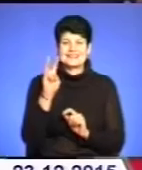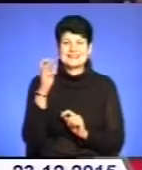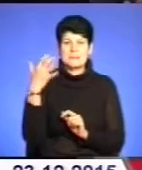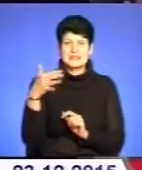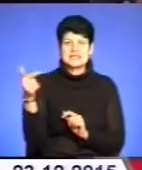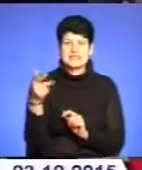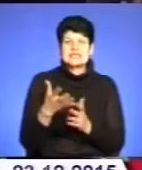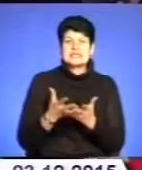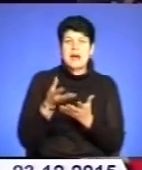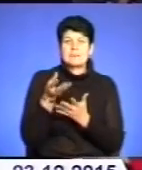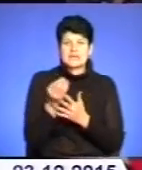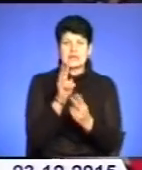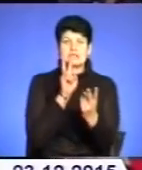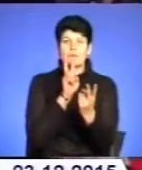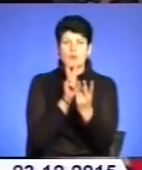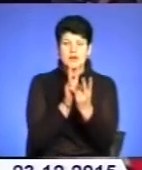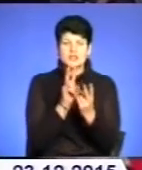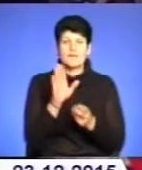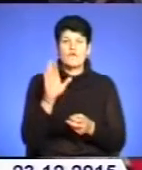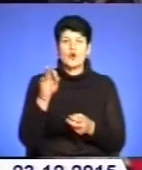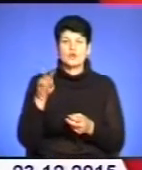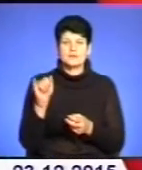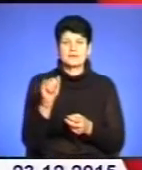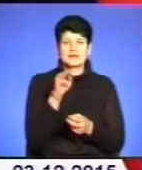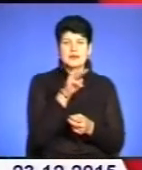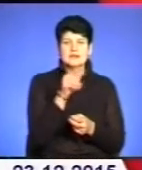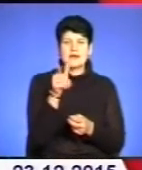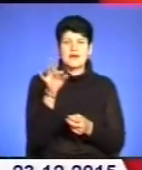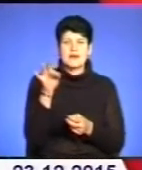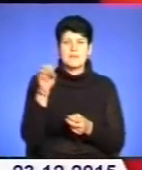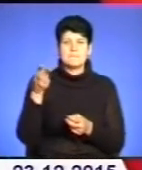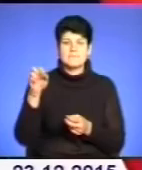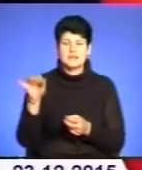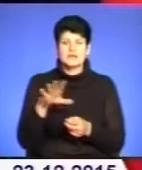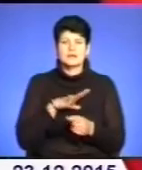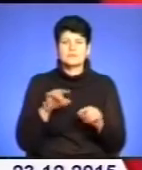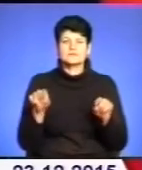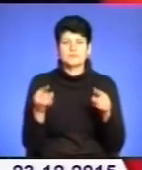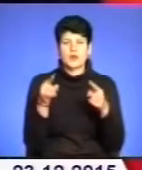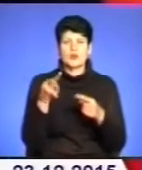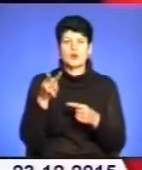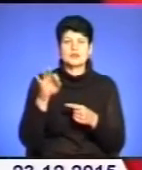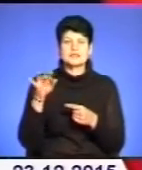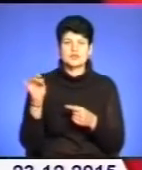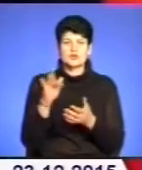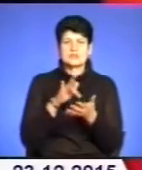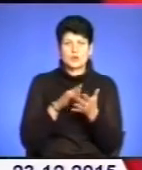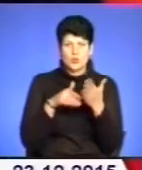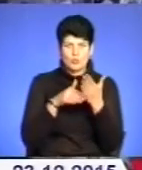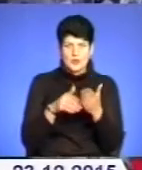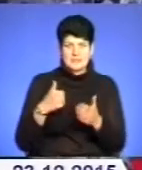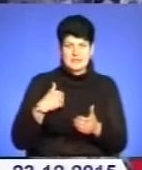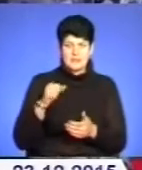вона заплатила за побачення із волонтером Тарасом Германом, який був одним із засновників логістичного центру допомоги бійцям